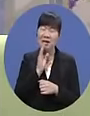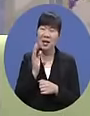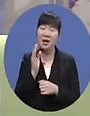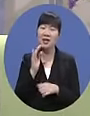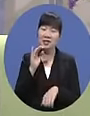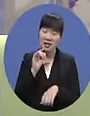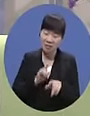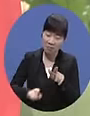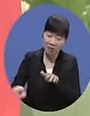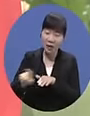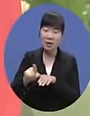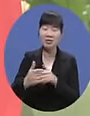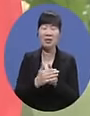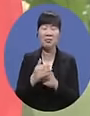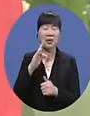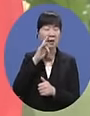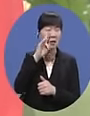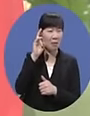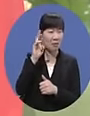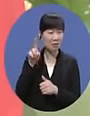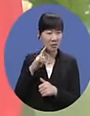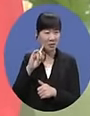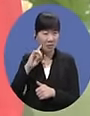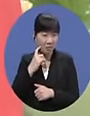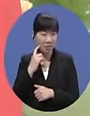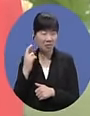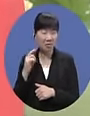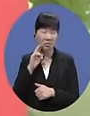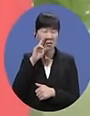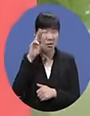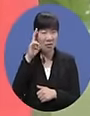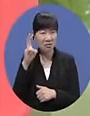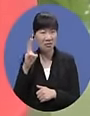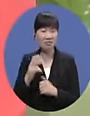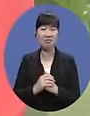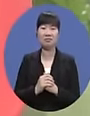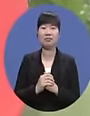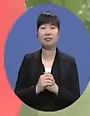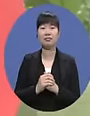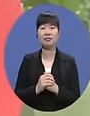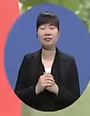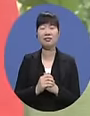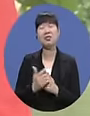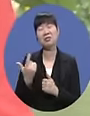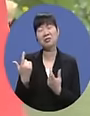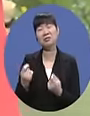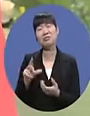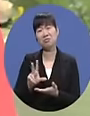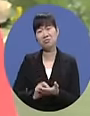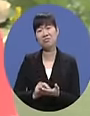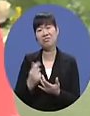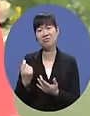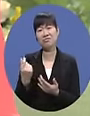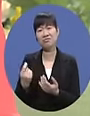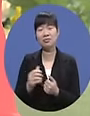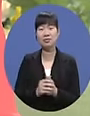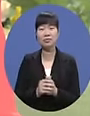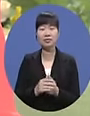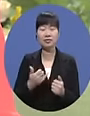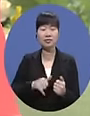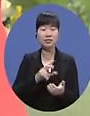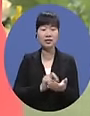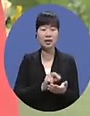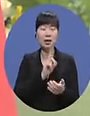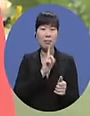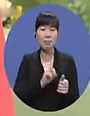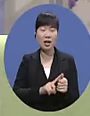애들이 널 시기해서 그런 거야. 이러면서. 애들이 네가 너무 예뻐서 질투하는 거야. 뭐 이렇게. 아, 참 이런 것도 문제가 될 것 네. 같습니다. 아이의 문제점을 얘기하는